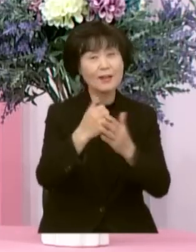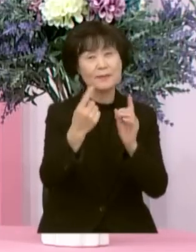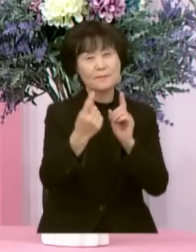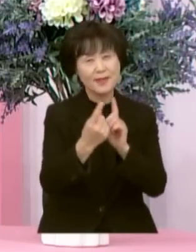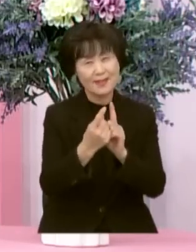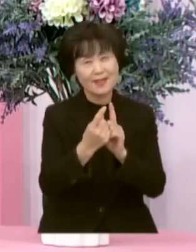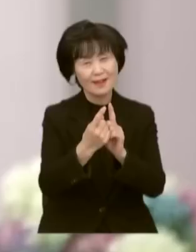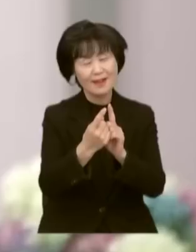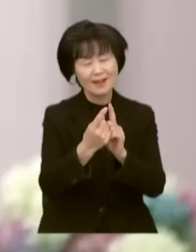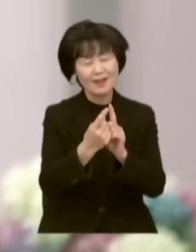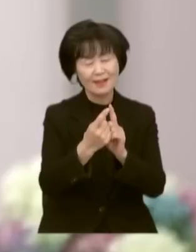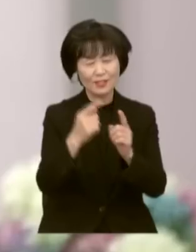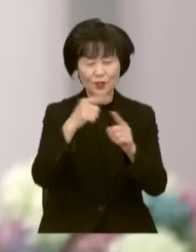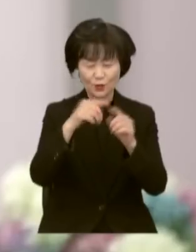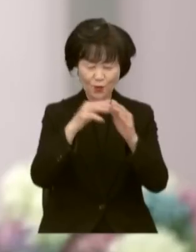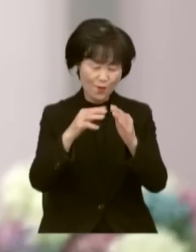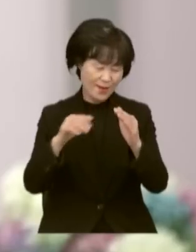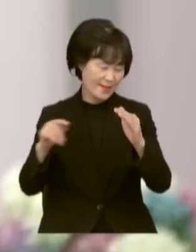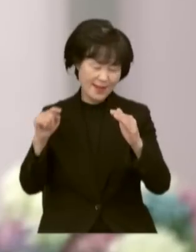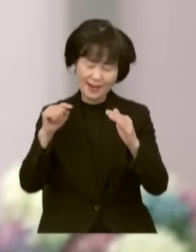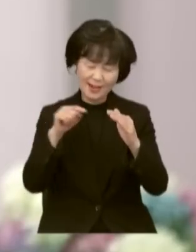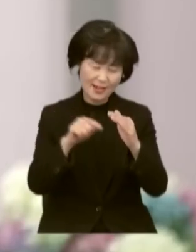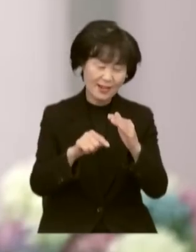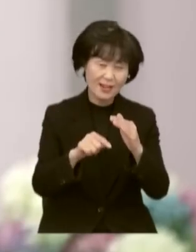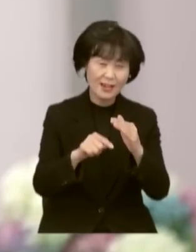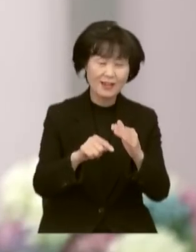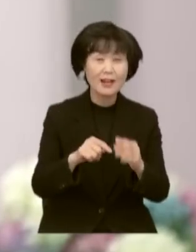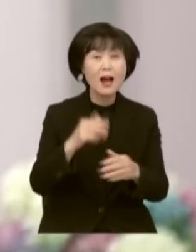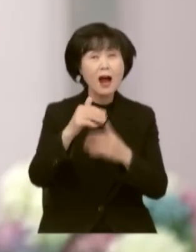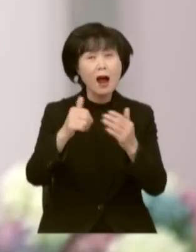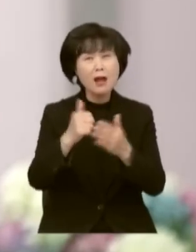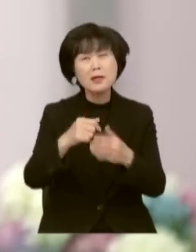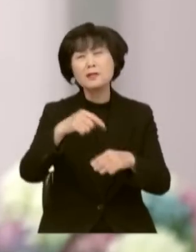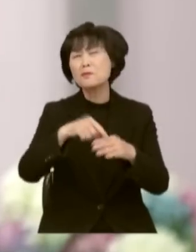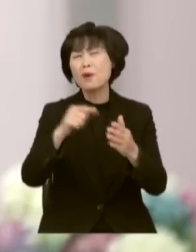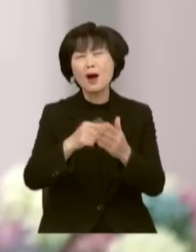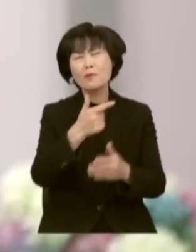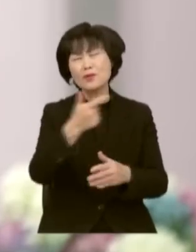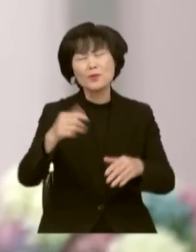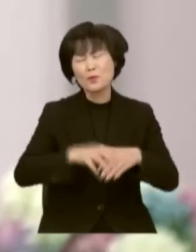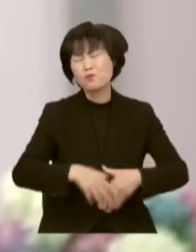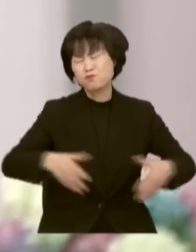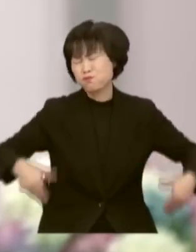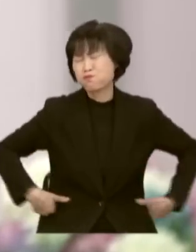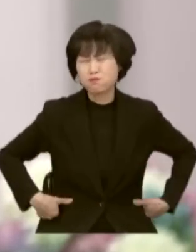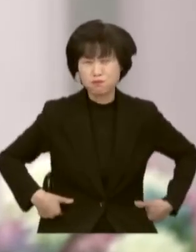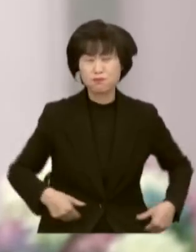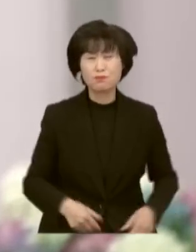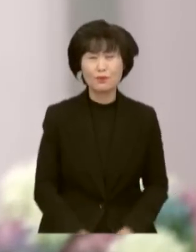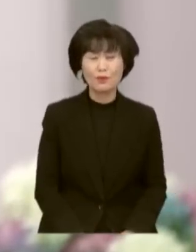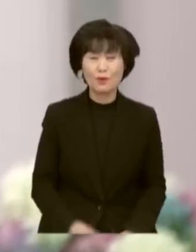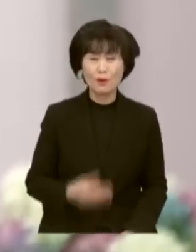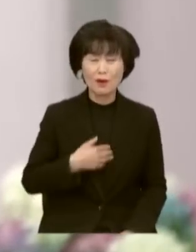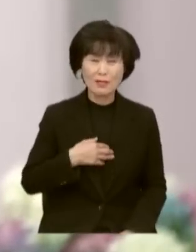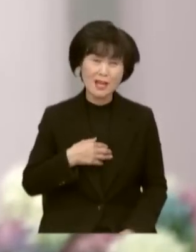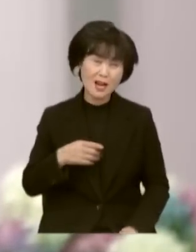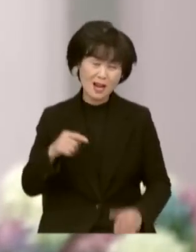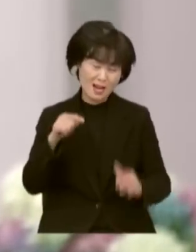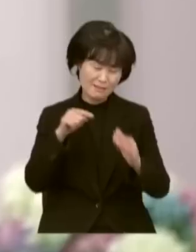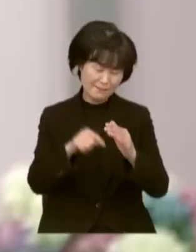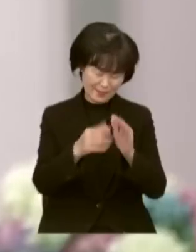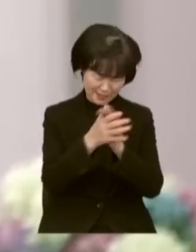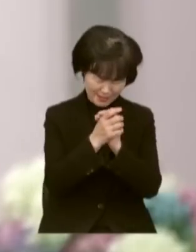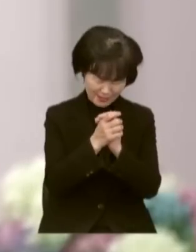갔어요. 하나님께서 진짜 속도 없으셔요. 하나님은. 그 제가 들어가서 이렇게 두 손